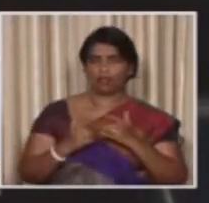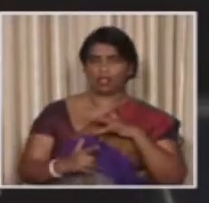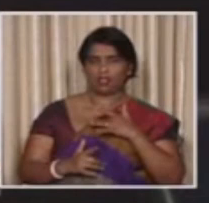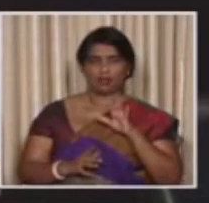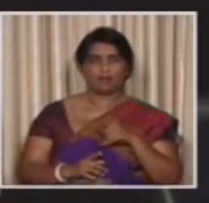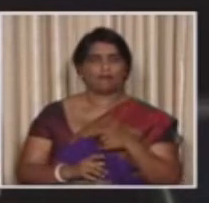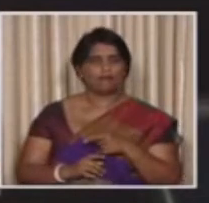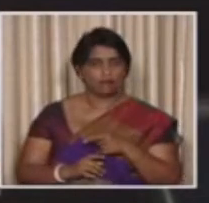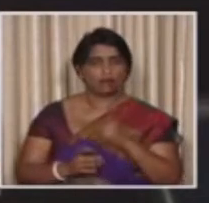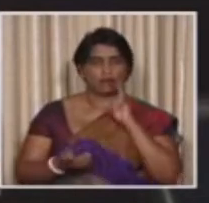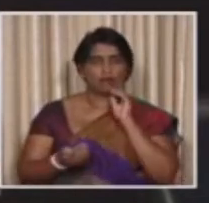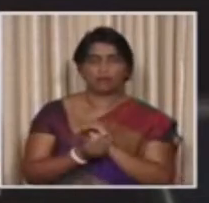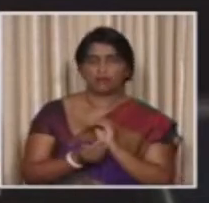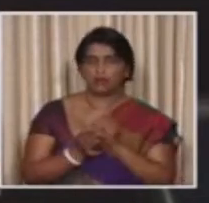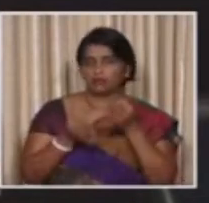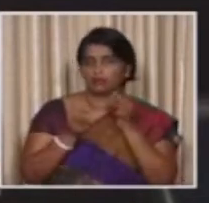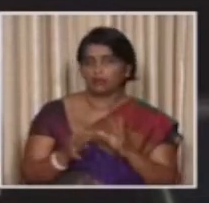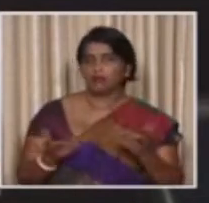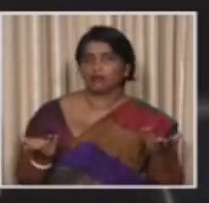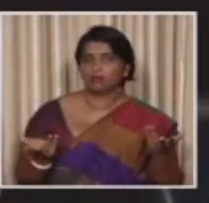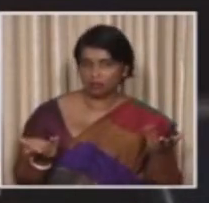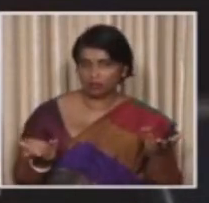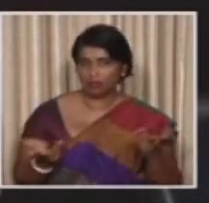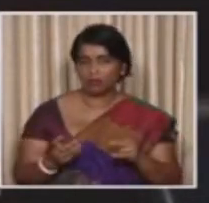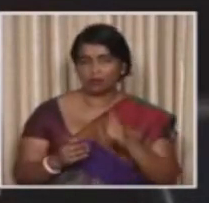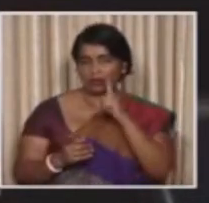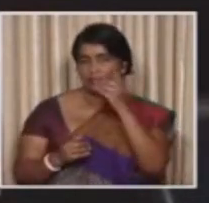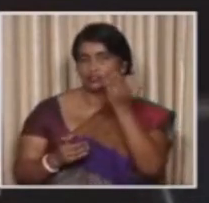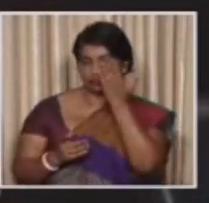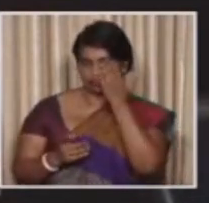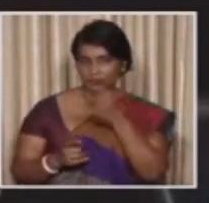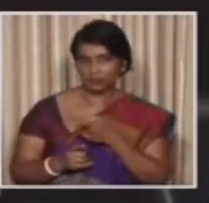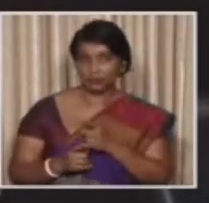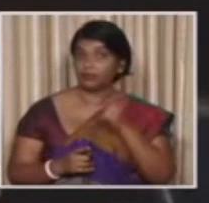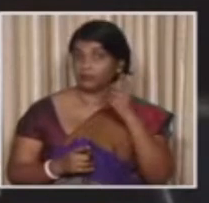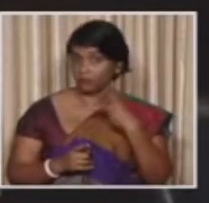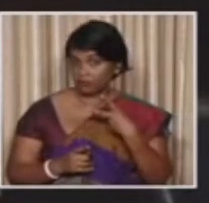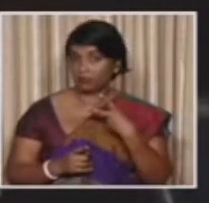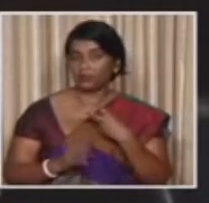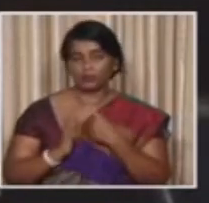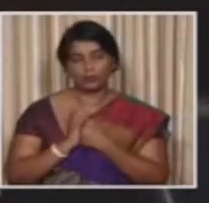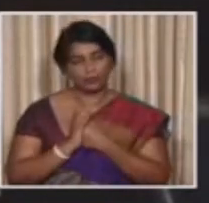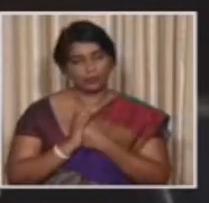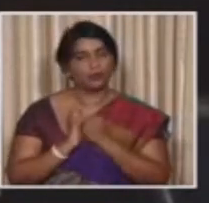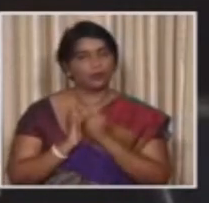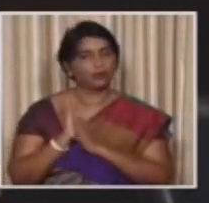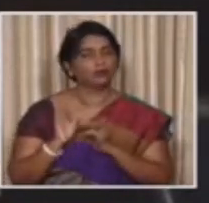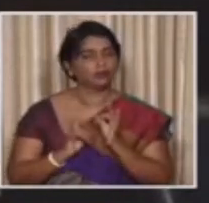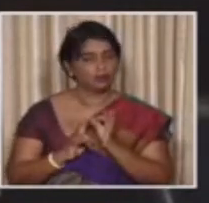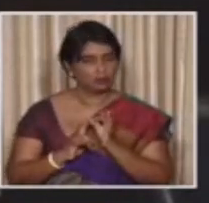වෙනවා. අනාරක්ෂිතභාවය පිළිබඳ හැඟීමක් පතු වෙනවා. ඒක එක දර්ශකයක්. දෙවෙනි දර්ශකයේ ගරු